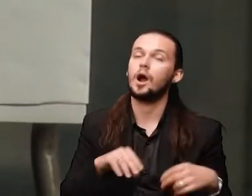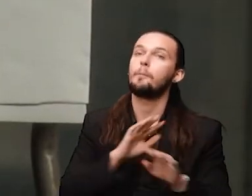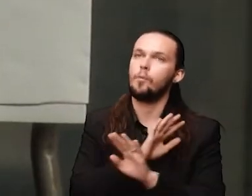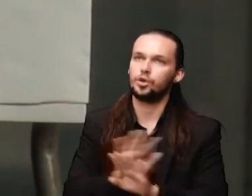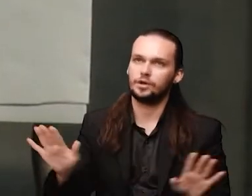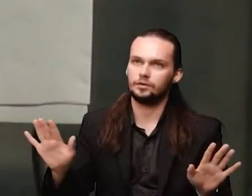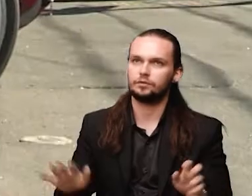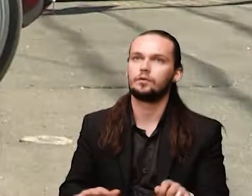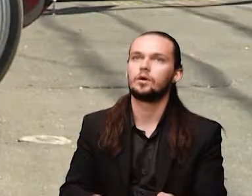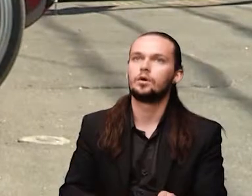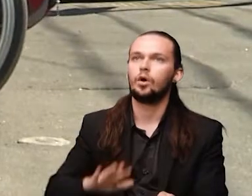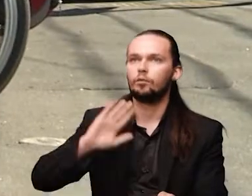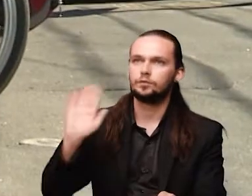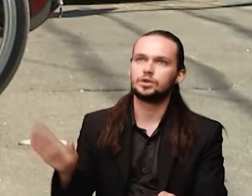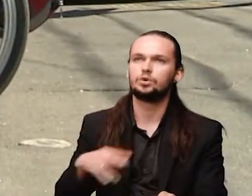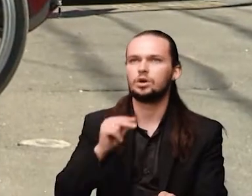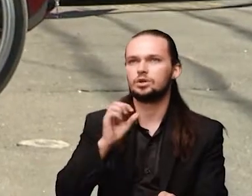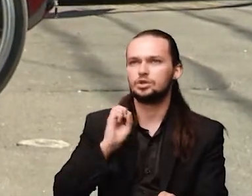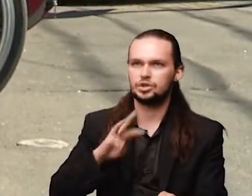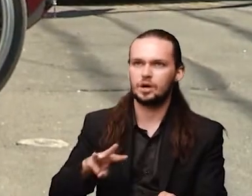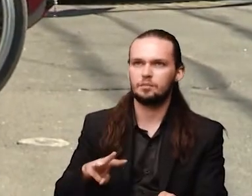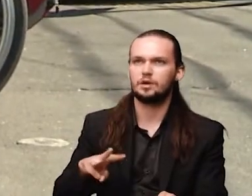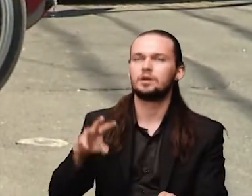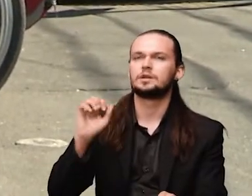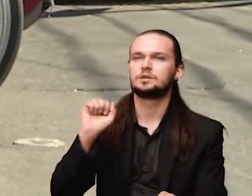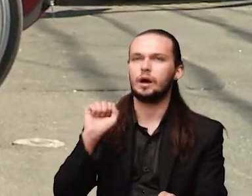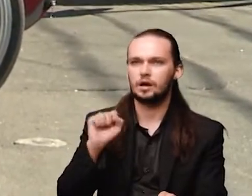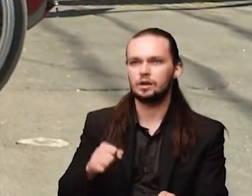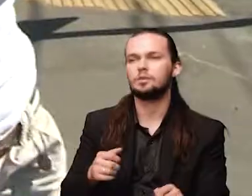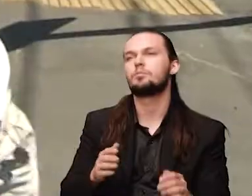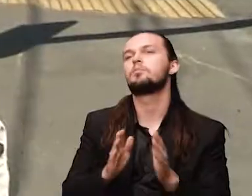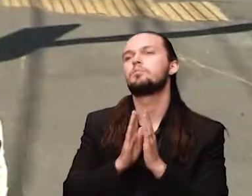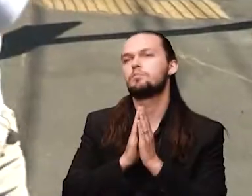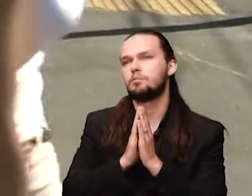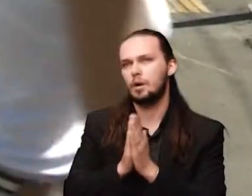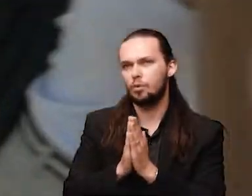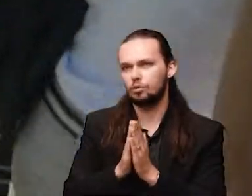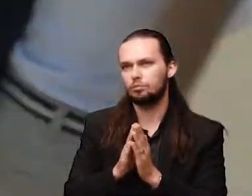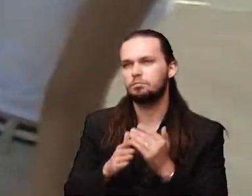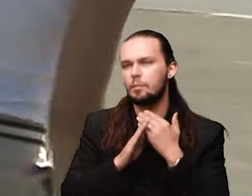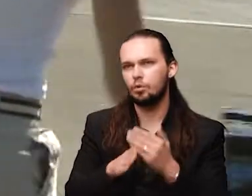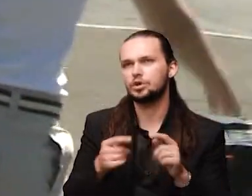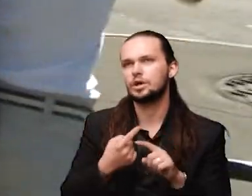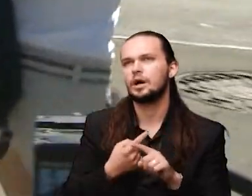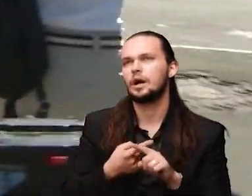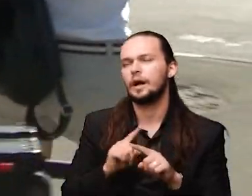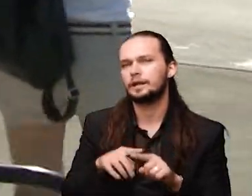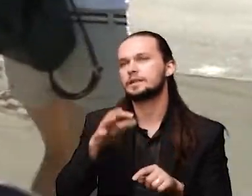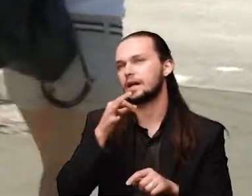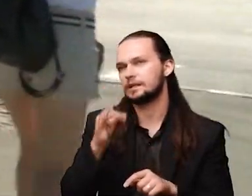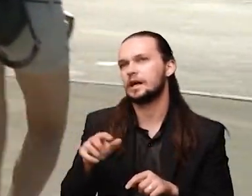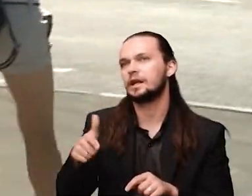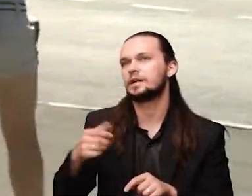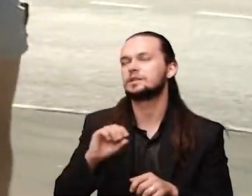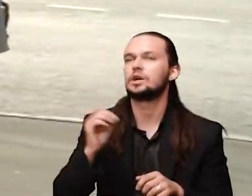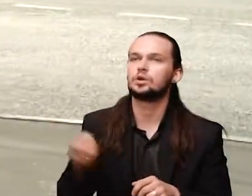не работает. Все, чем смогла нам помочь диспетчер, это подсказать, где еще можно попробовать перебраться